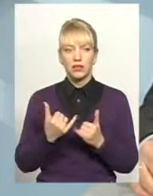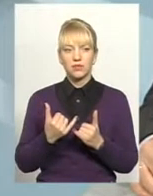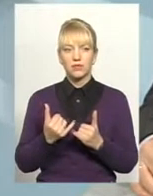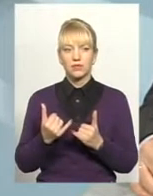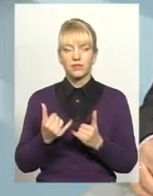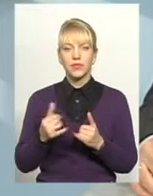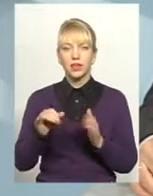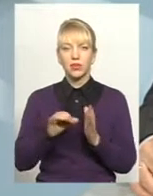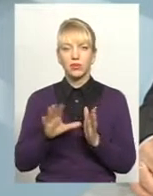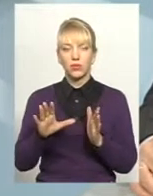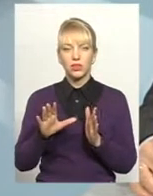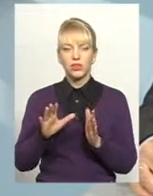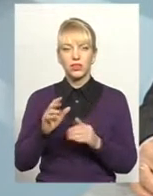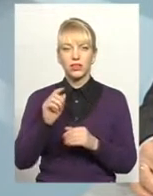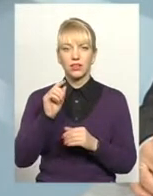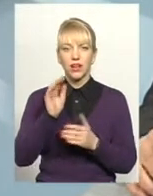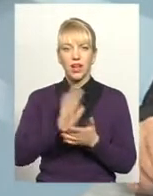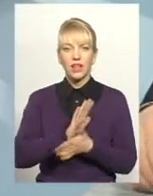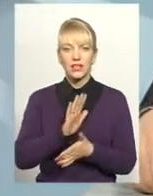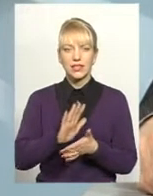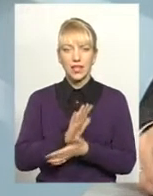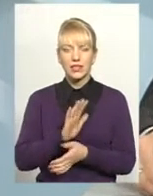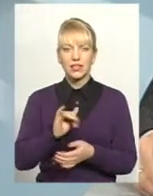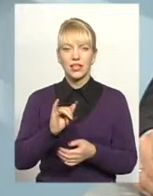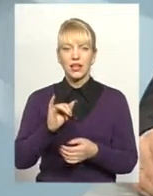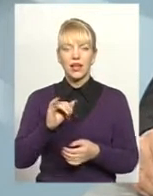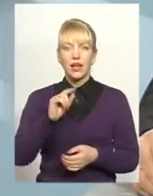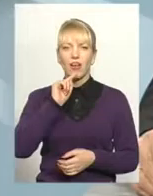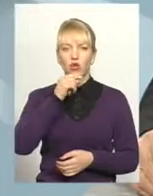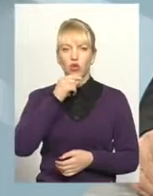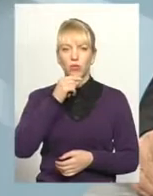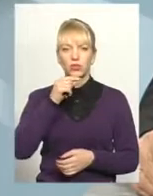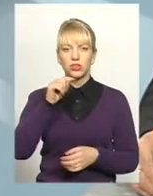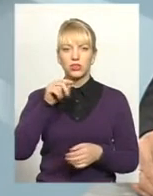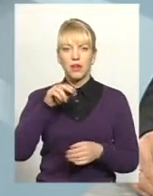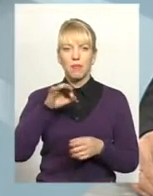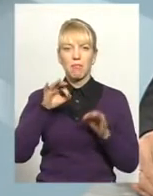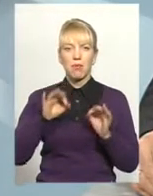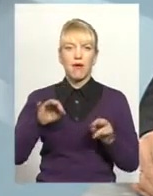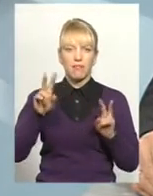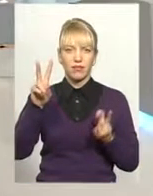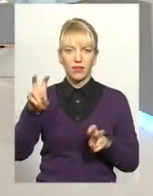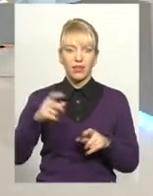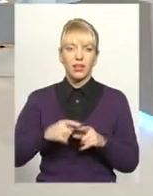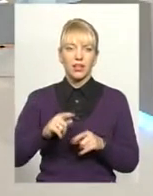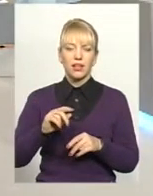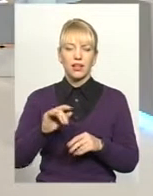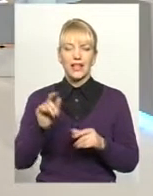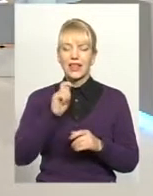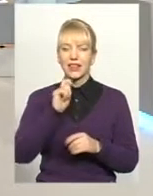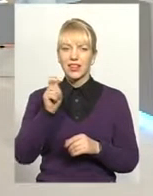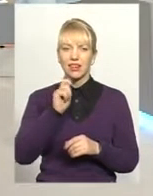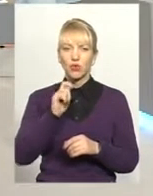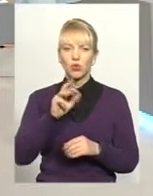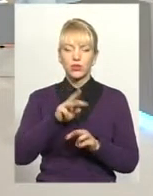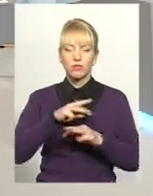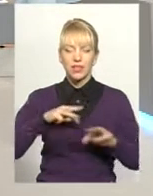в економічній газеті, чи в економічній правді, інтерв'ю з міністром фінансів Нової